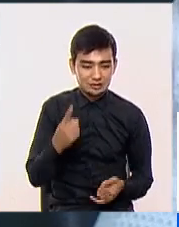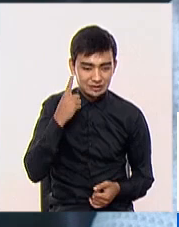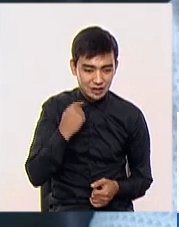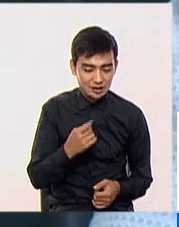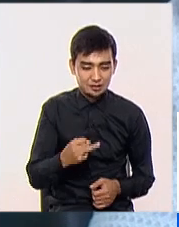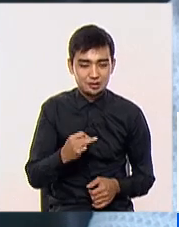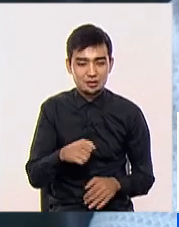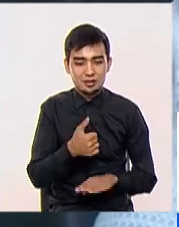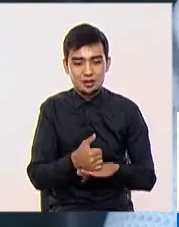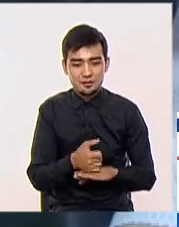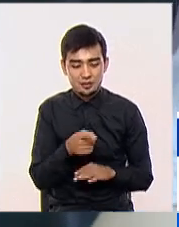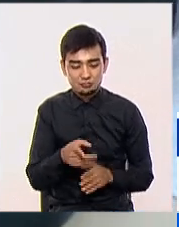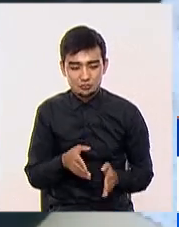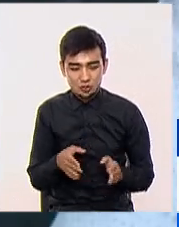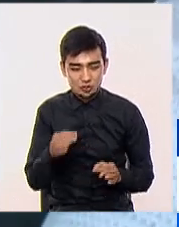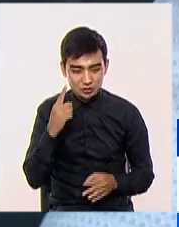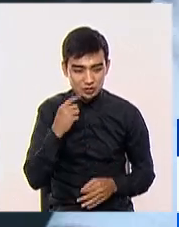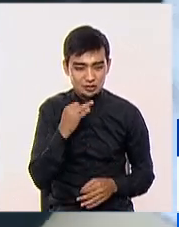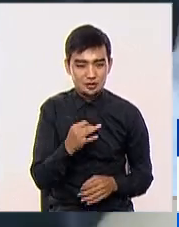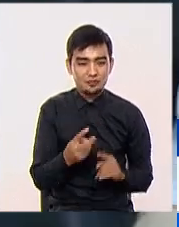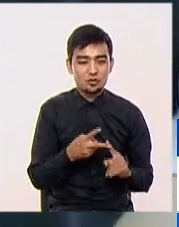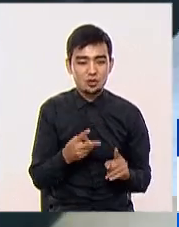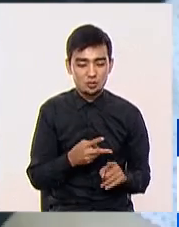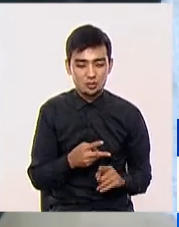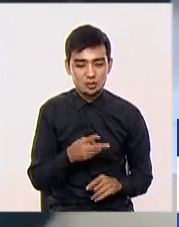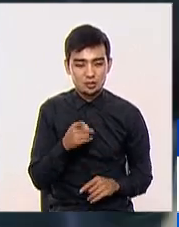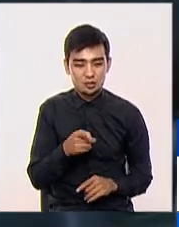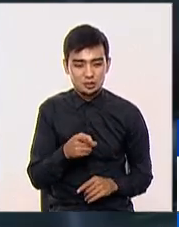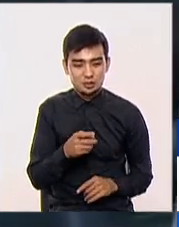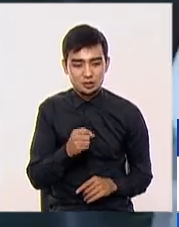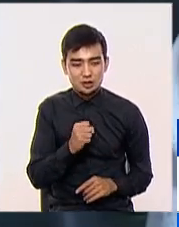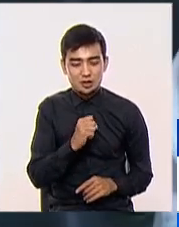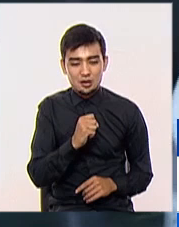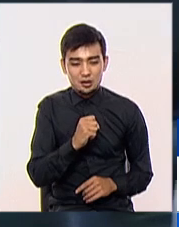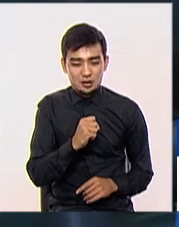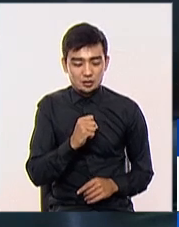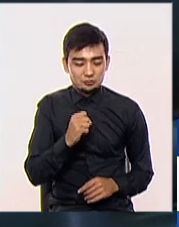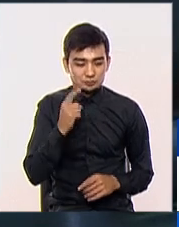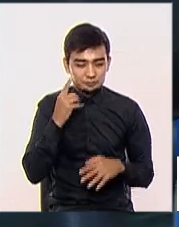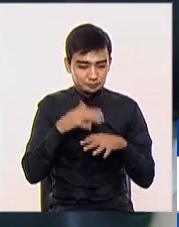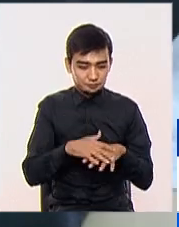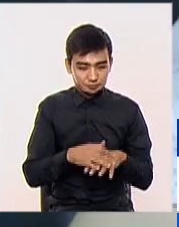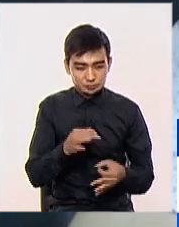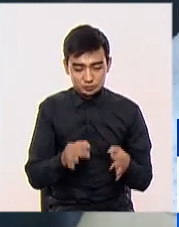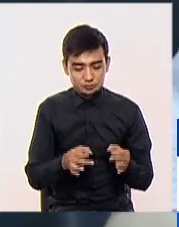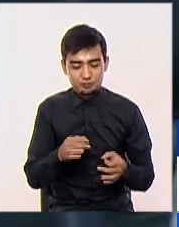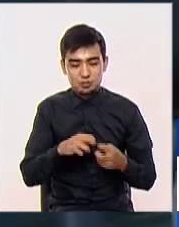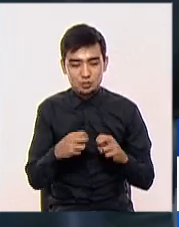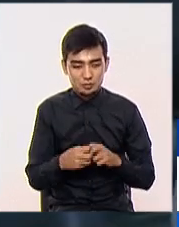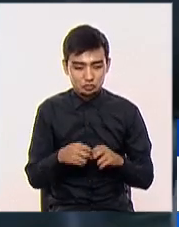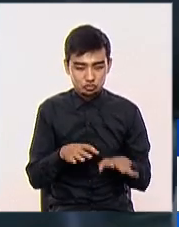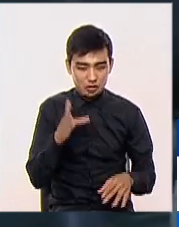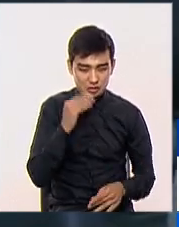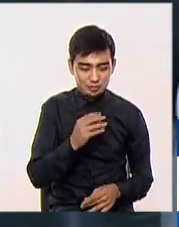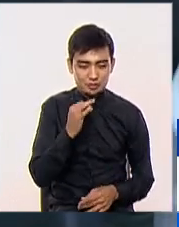выделить главное в этом процессе или второстепенное, отсеять, мобилизоваться на решение тех или иных проблем,